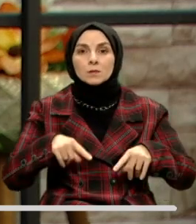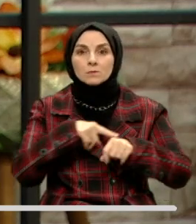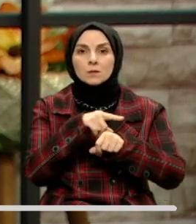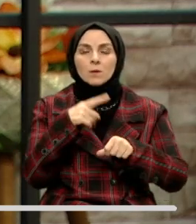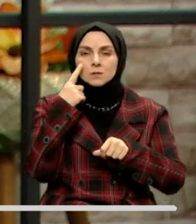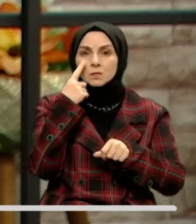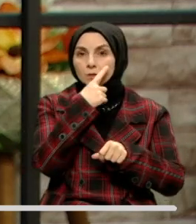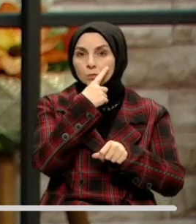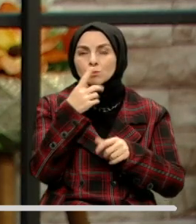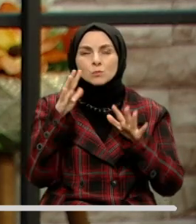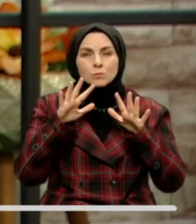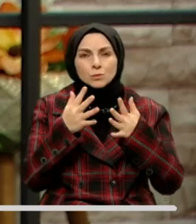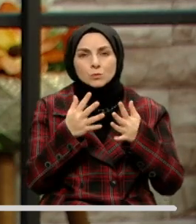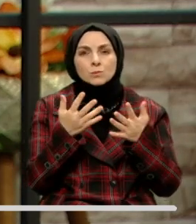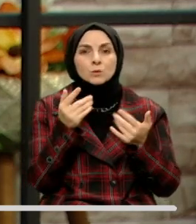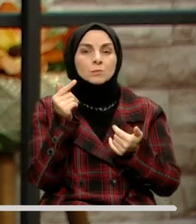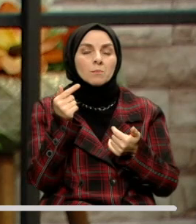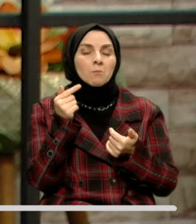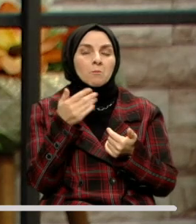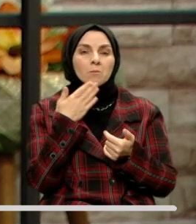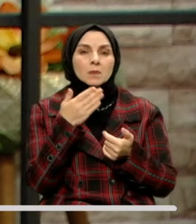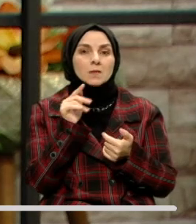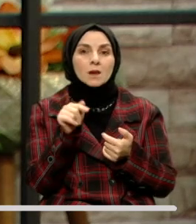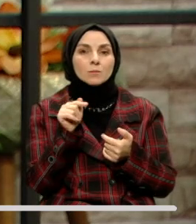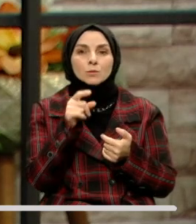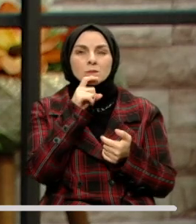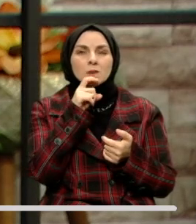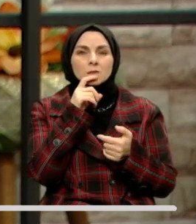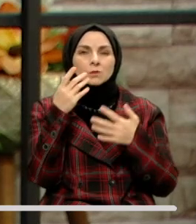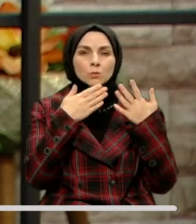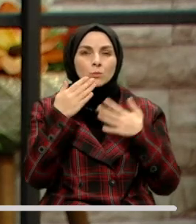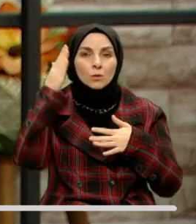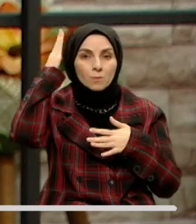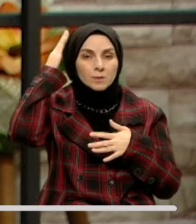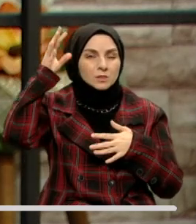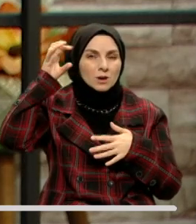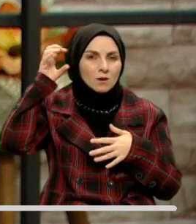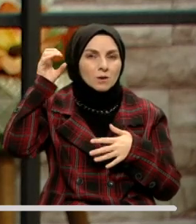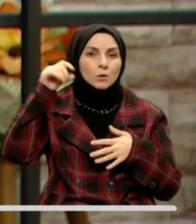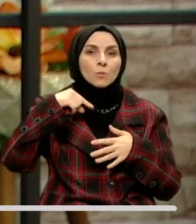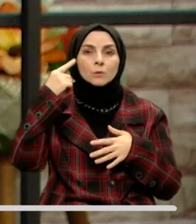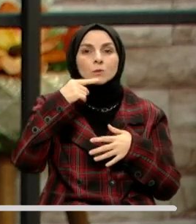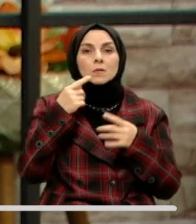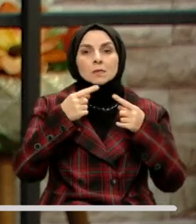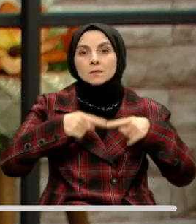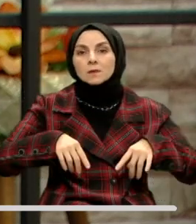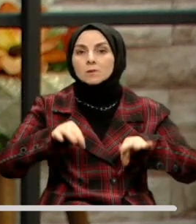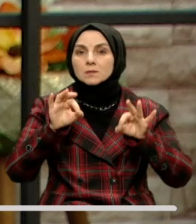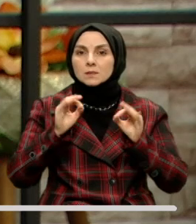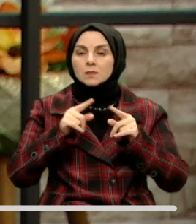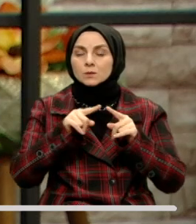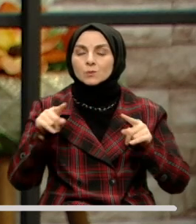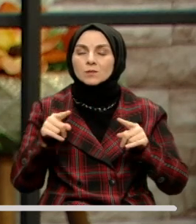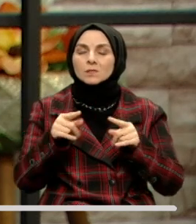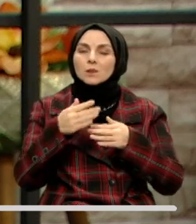çocuğun göz tarama testinde ortaya çıkıyor. Yanlış okuyor, başı çok ağrıyor. Dolayısıyla bu sınava hazırlık sürecinde öncelikle ne